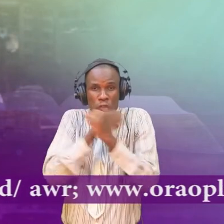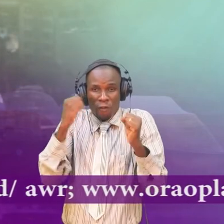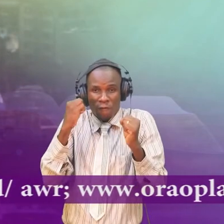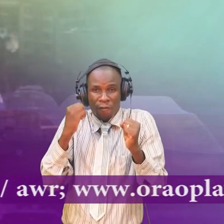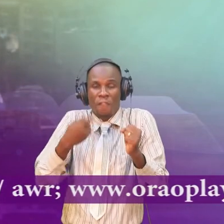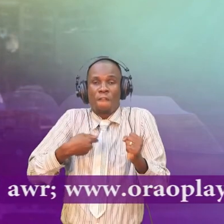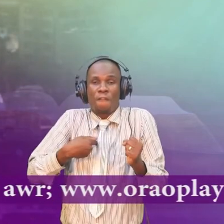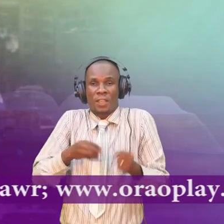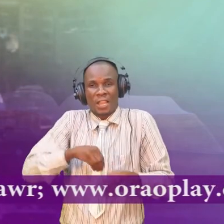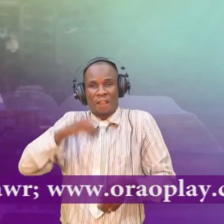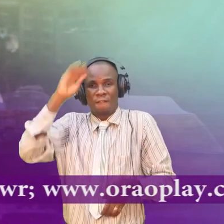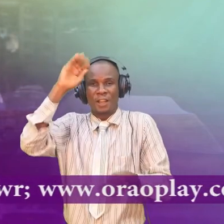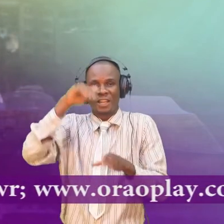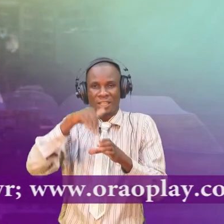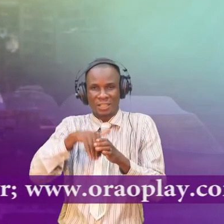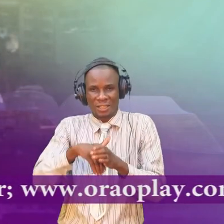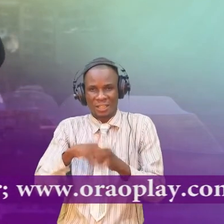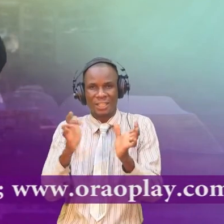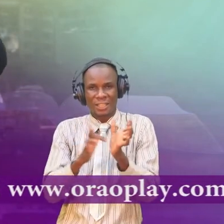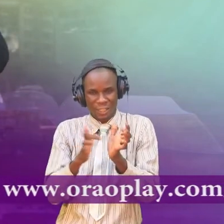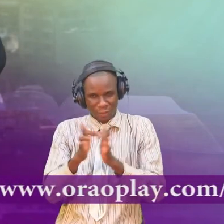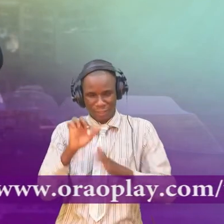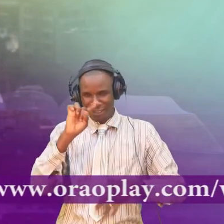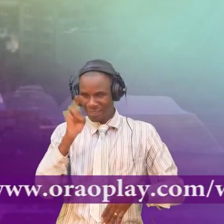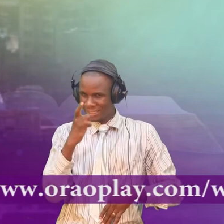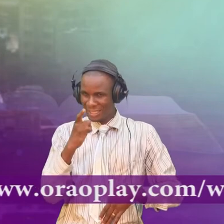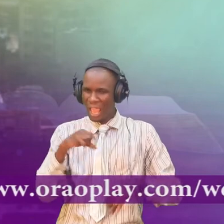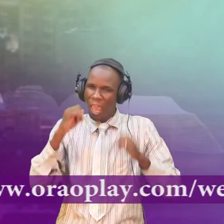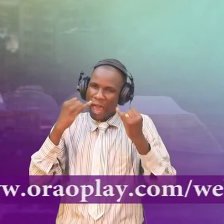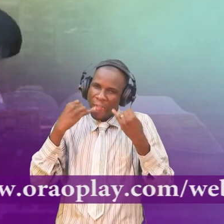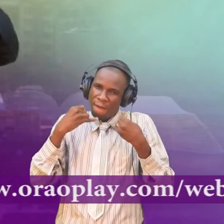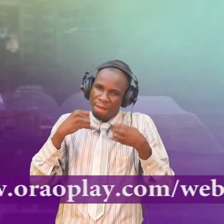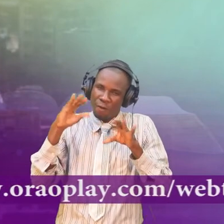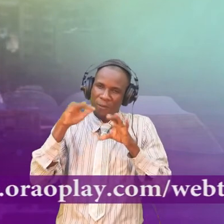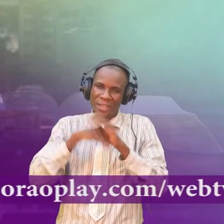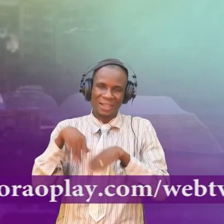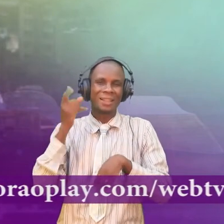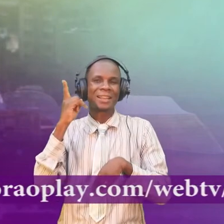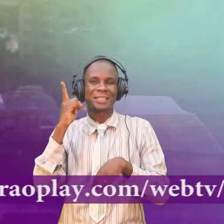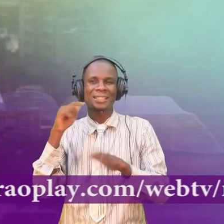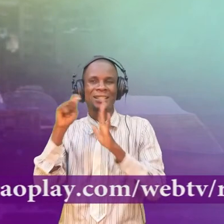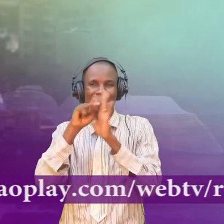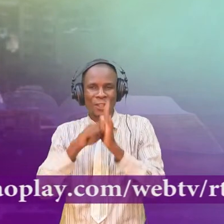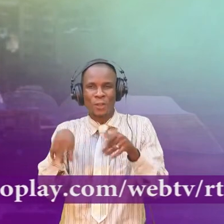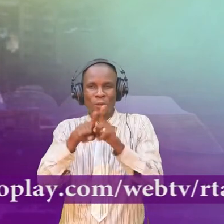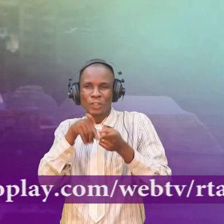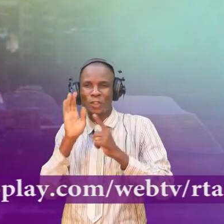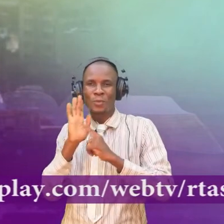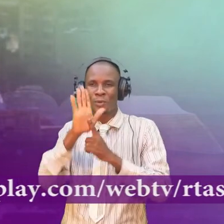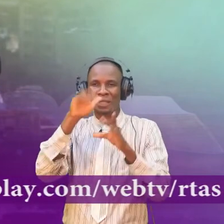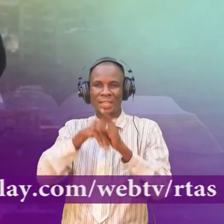ule utume wa Mungu kwa ajili ya uumbaji. Le coût inévitable de la mission de Dieu. Mungu